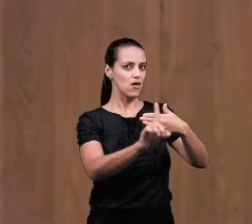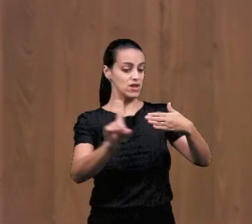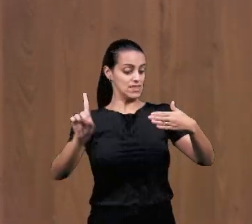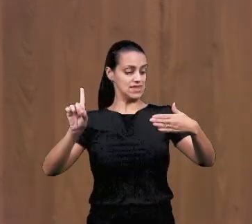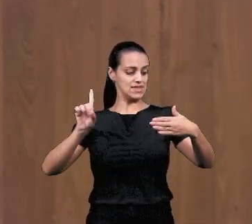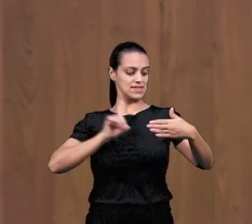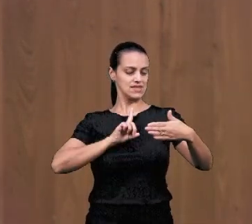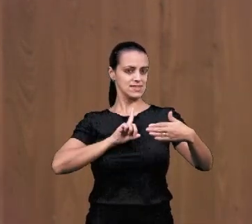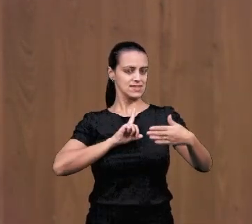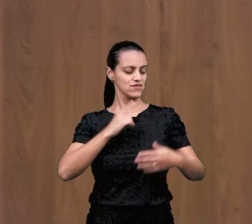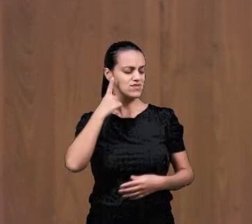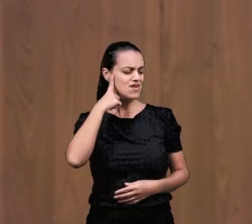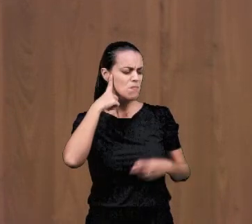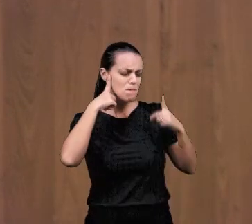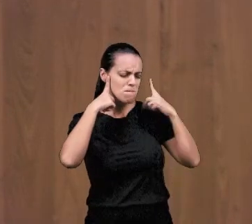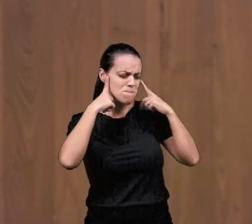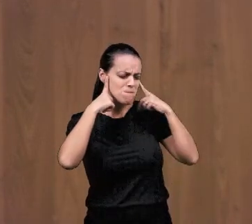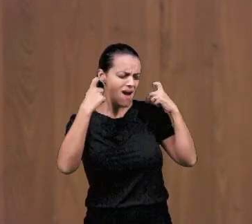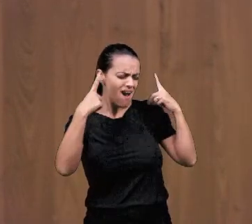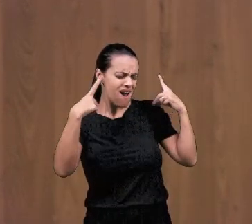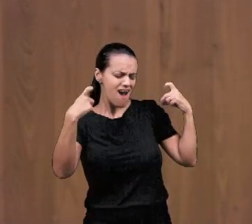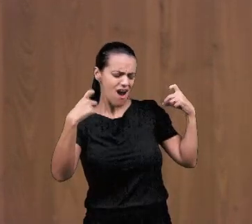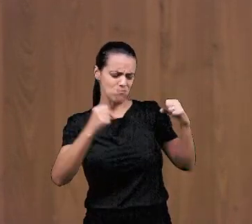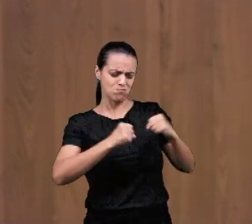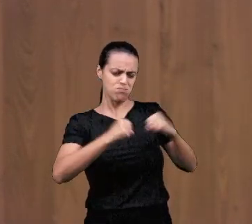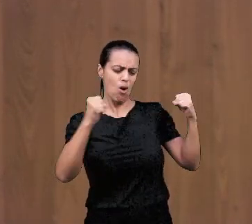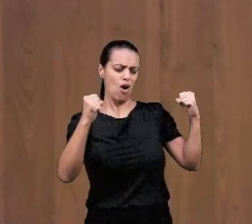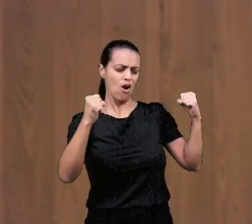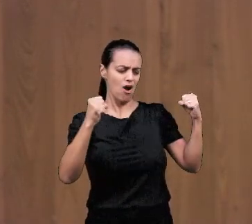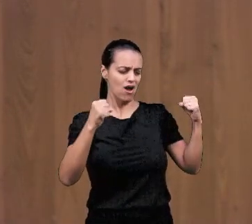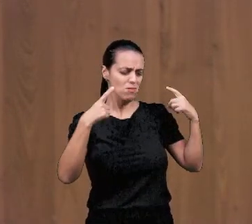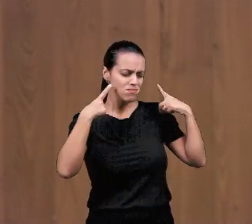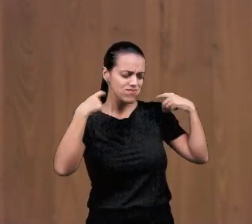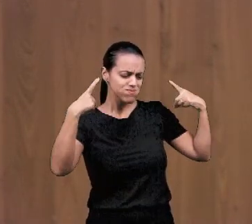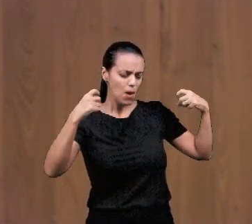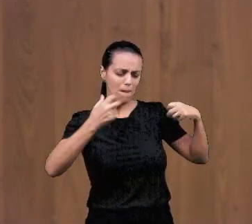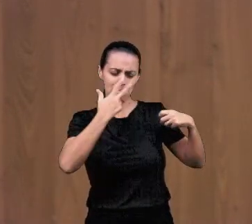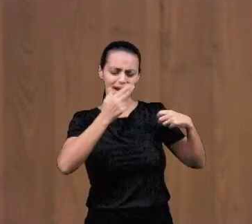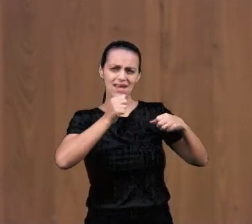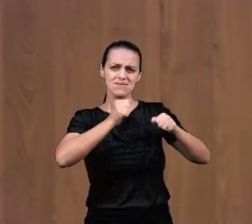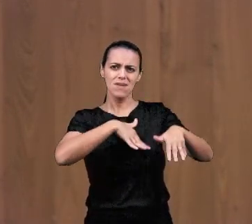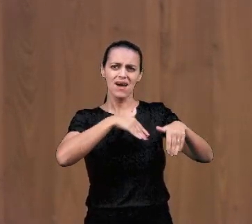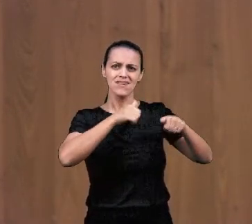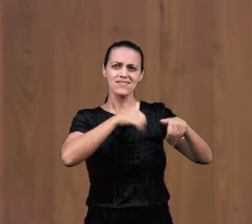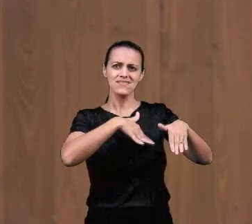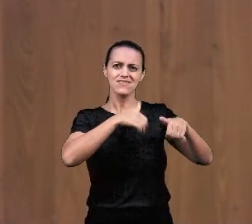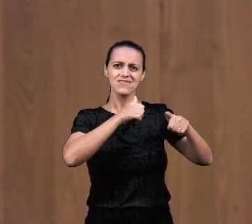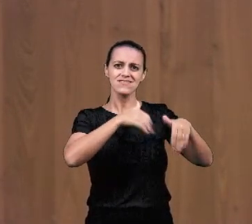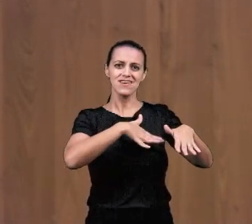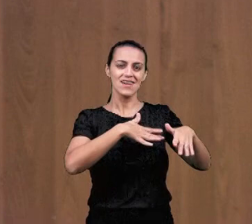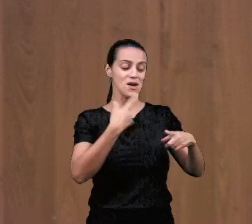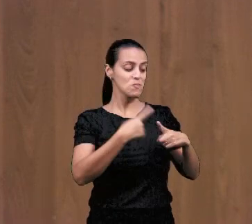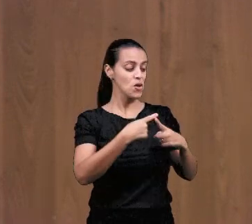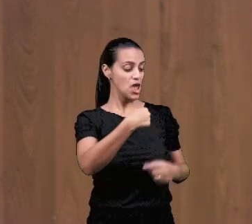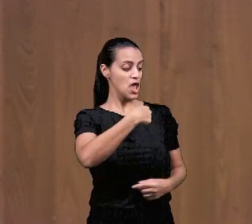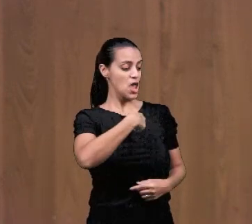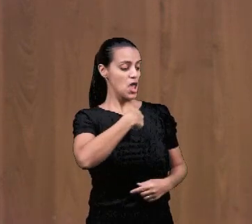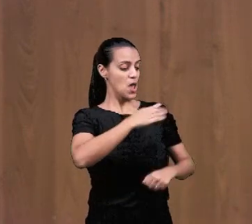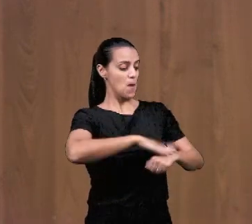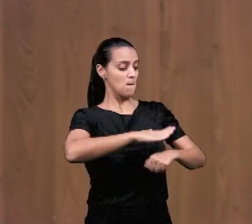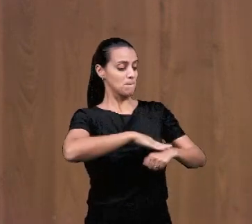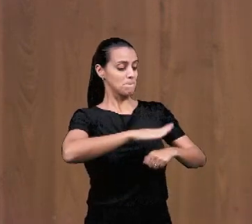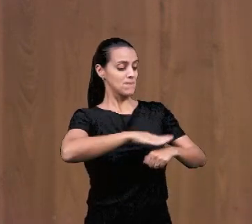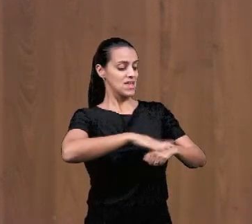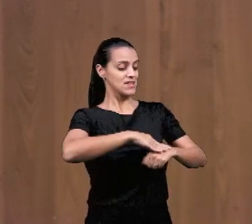côté des Amouriens, tu vas entendre un bruit très fort de marche. David, c'est moi qui va devant